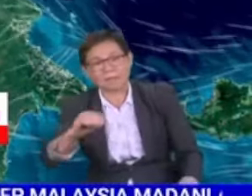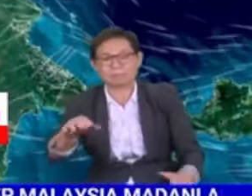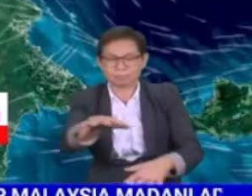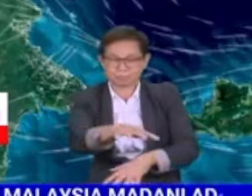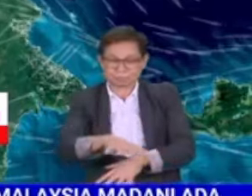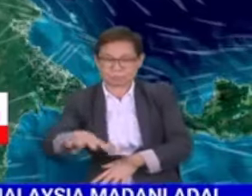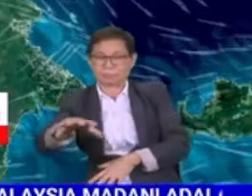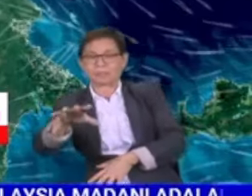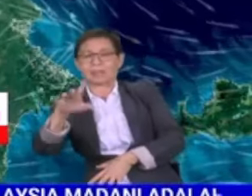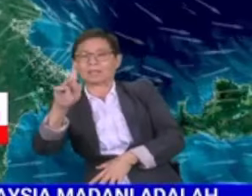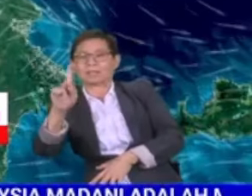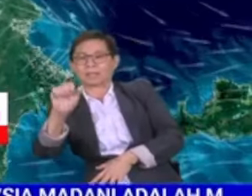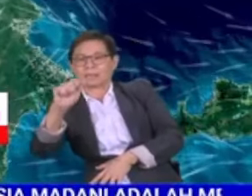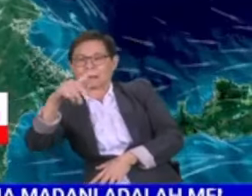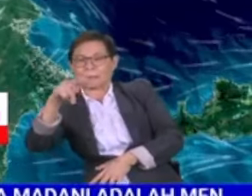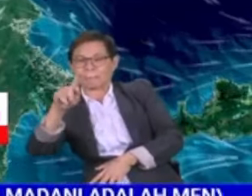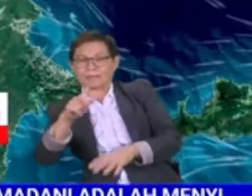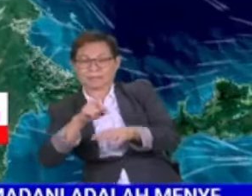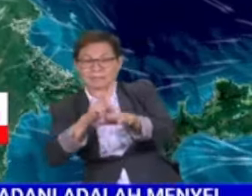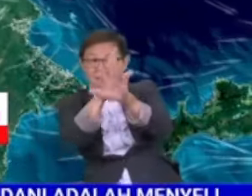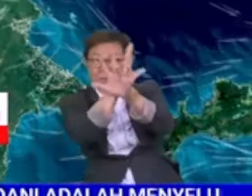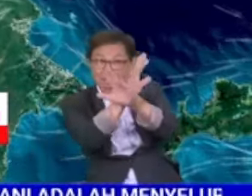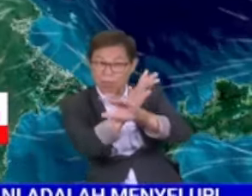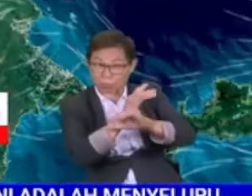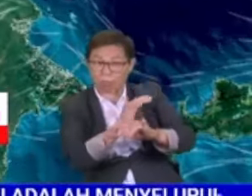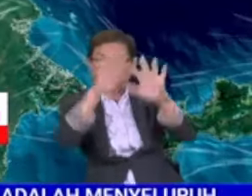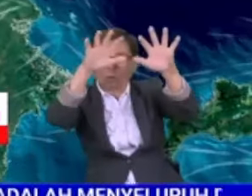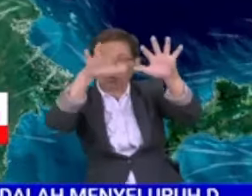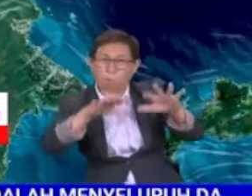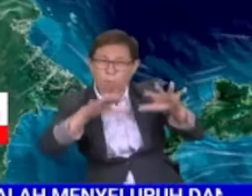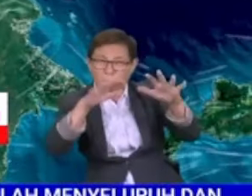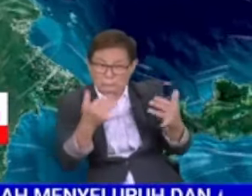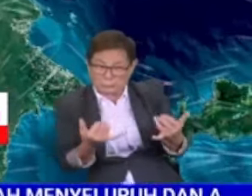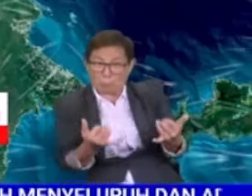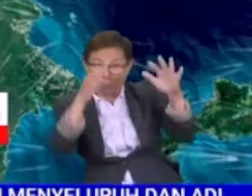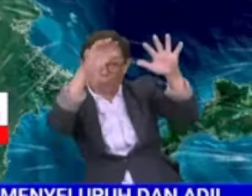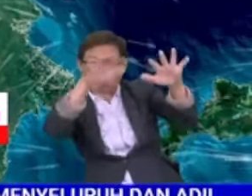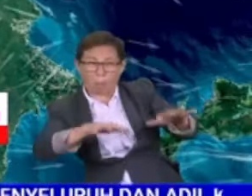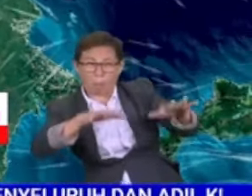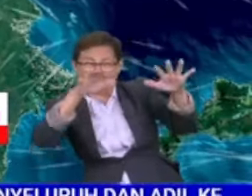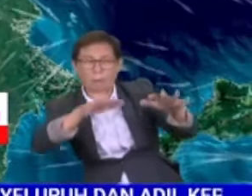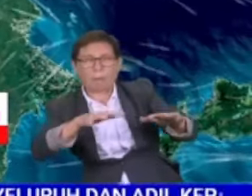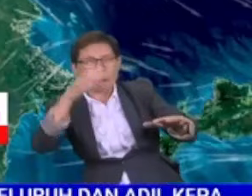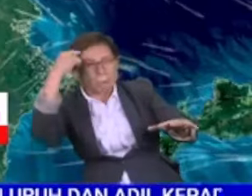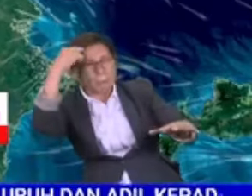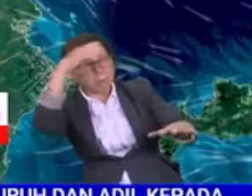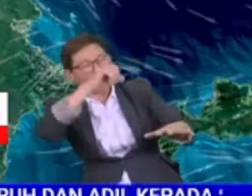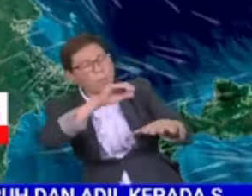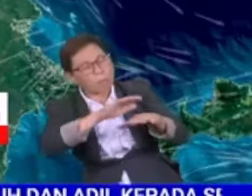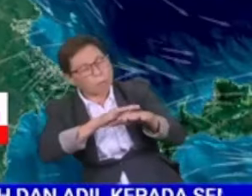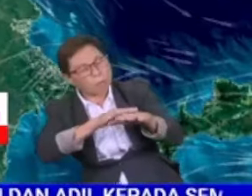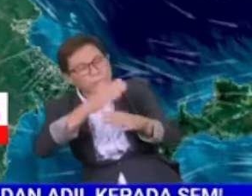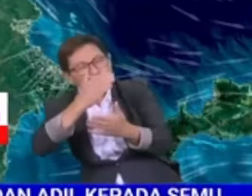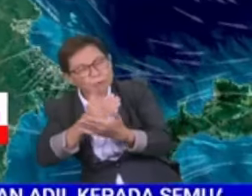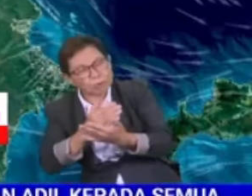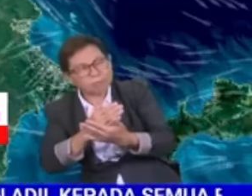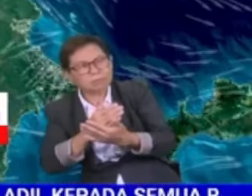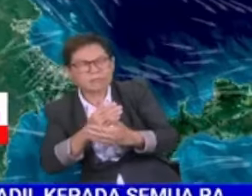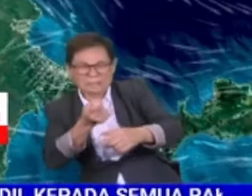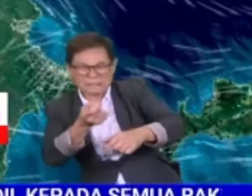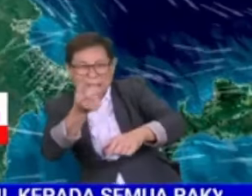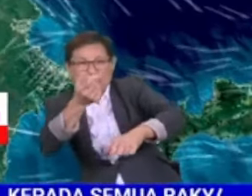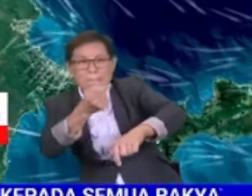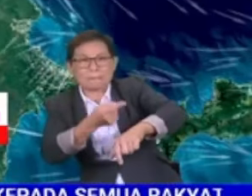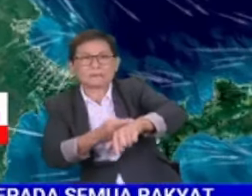di sekitar bahagian Kapit di Sarawak. Keadaan hujan yang sedang berlaku ketika ini dijangka akan beransur pulih dalam